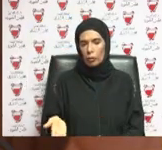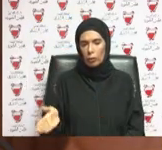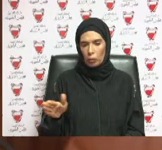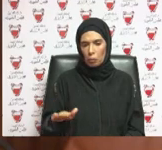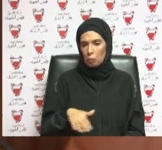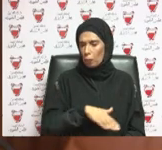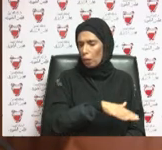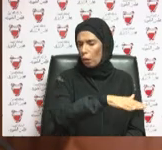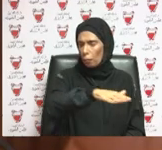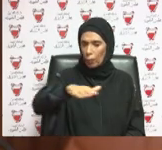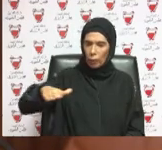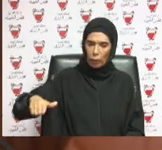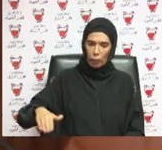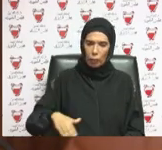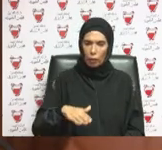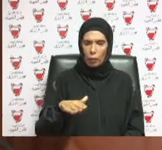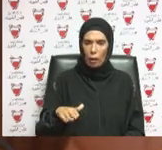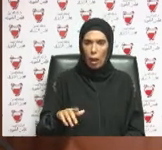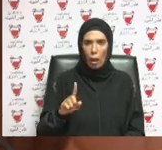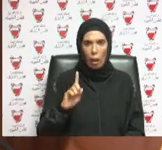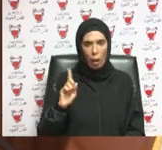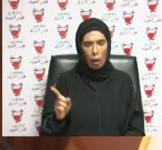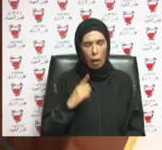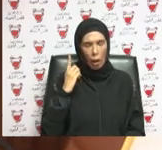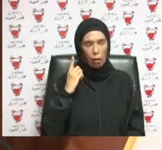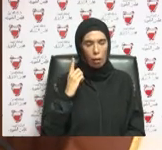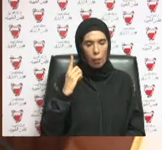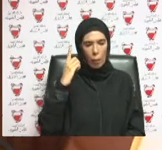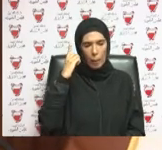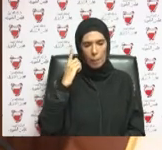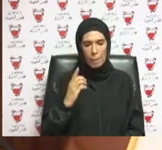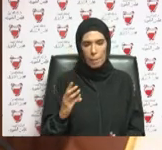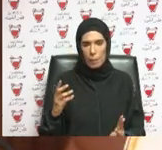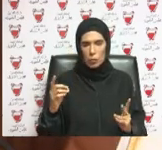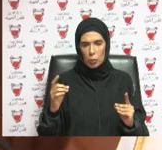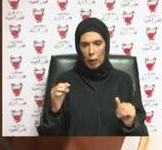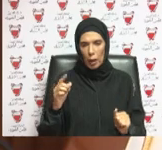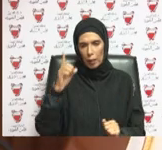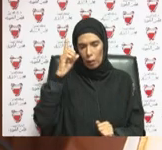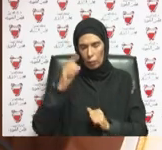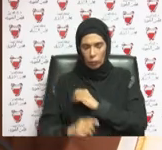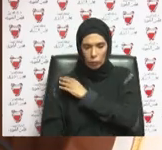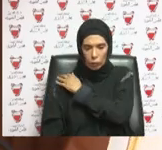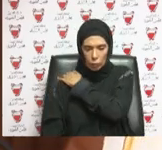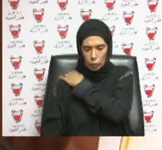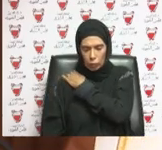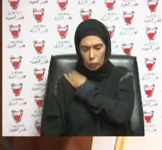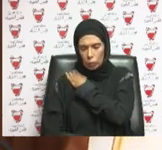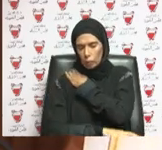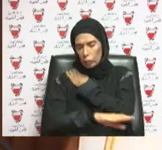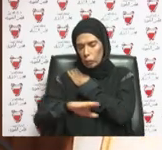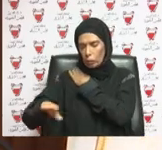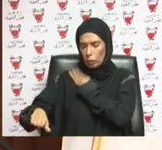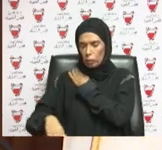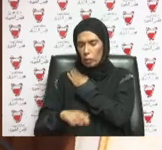شيء إلا ذاته العلية سبحانه وتعالى، فكل نفس